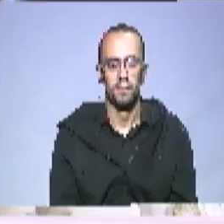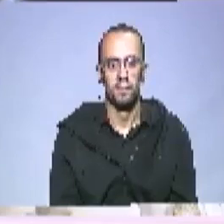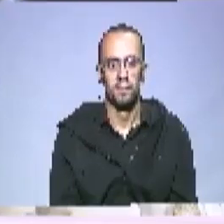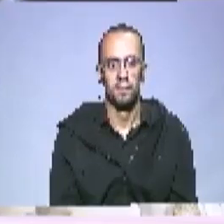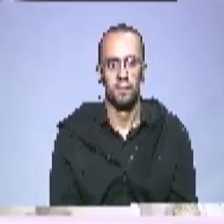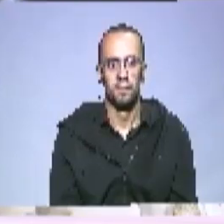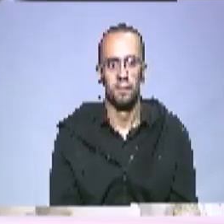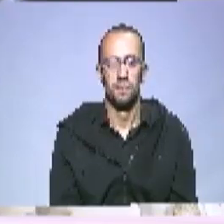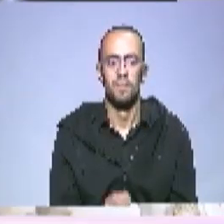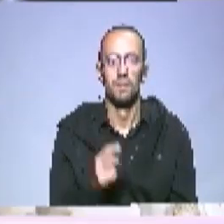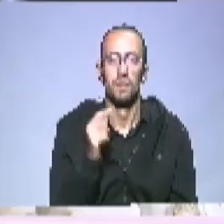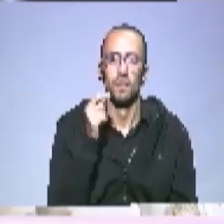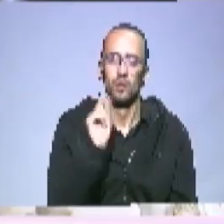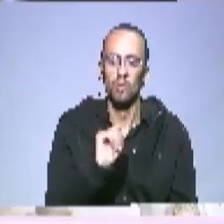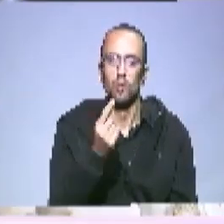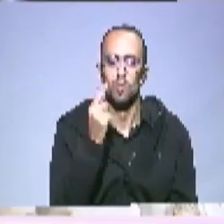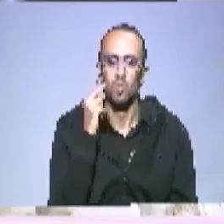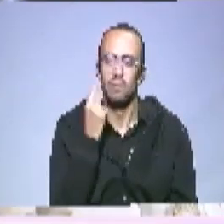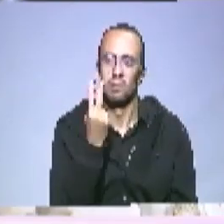نحط معلقتين ثلاثه سكر،